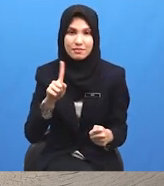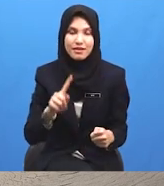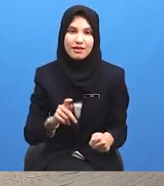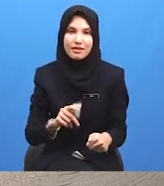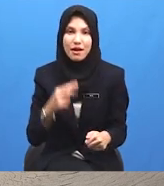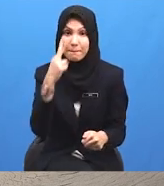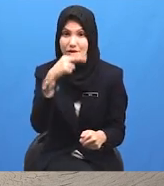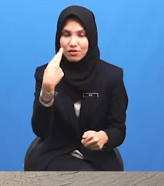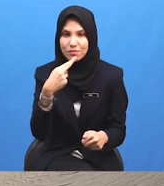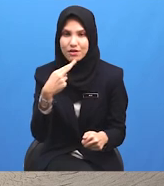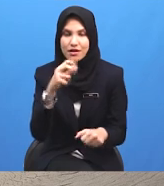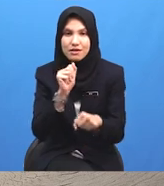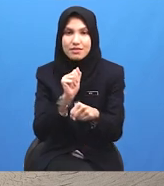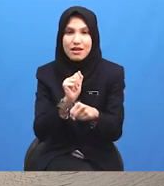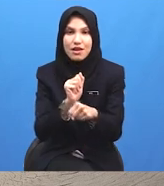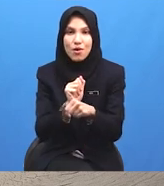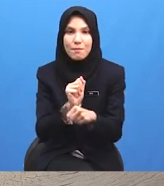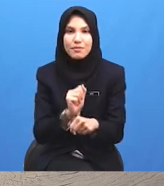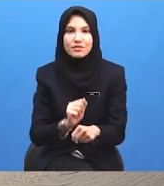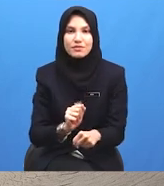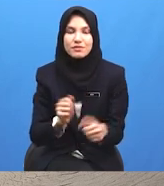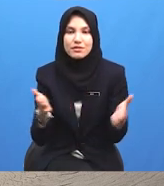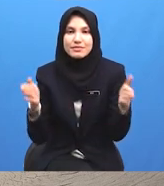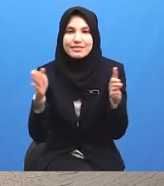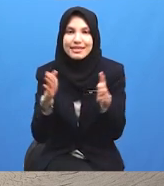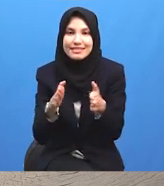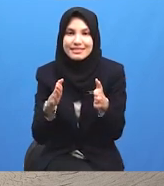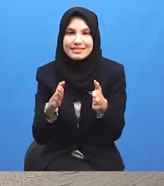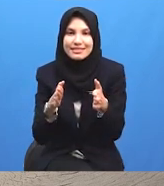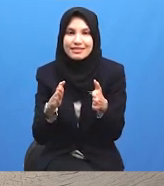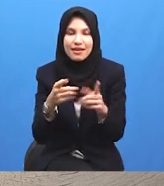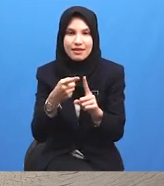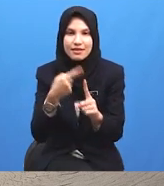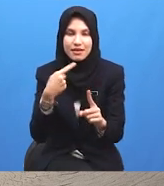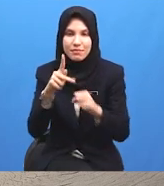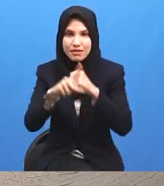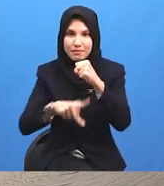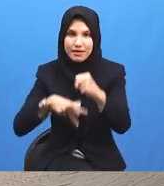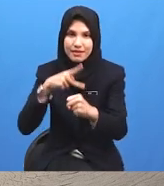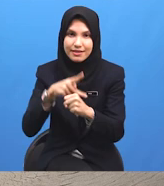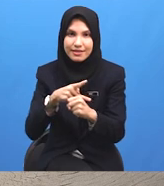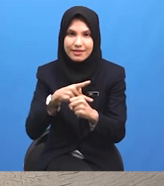merupakan ketulan batu-batu yang bersaiz kecil daripada planet?